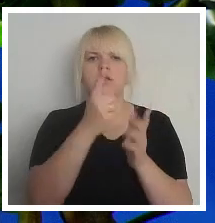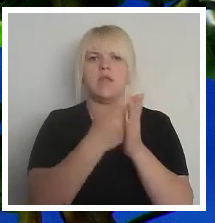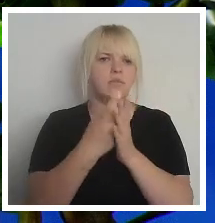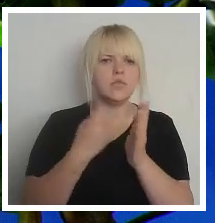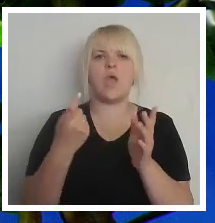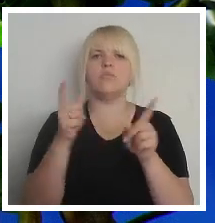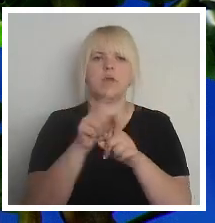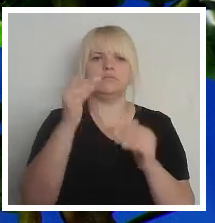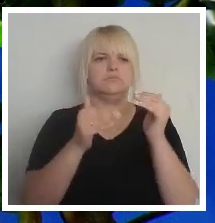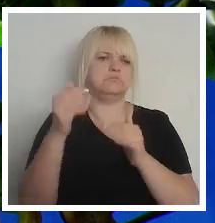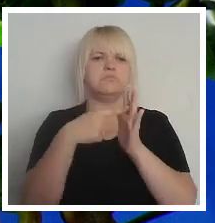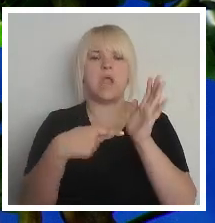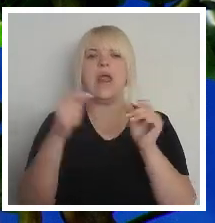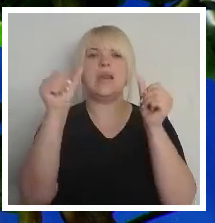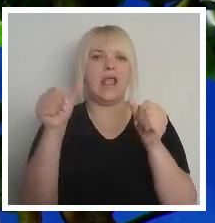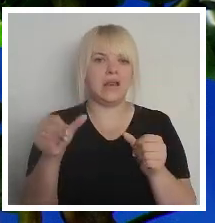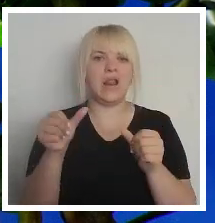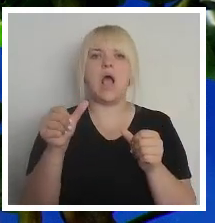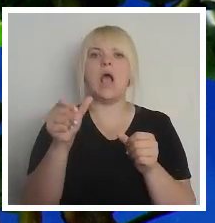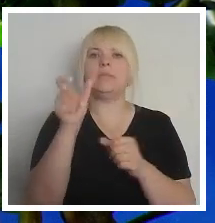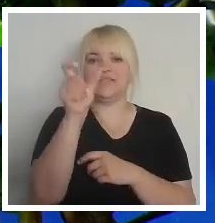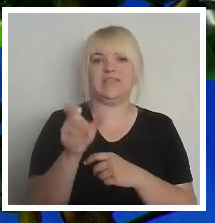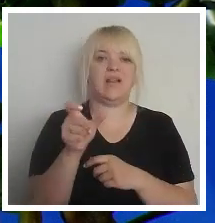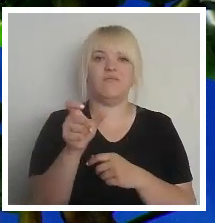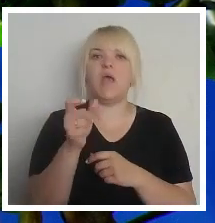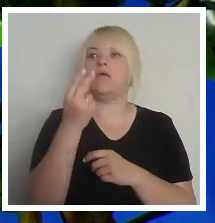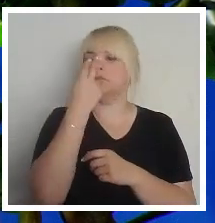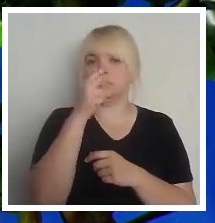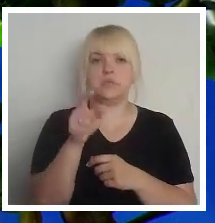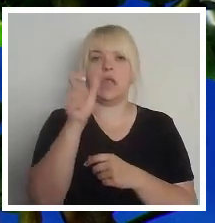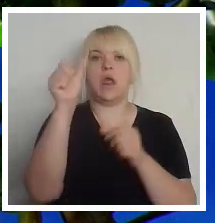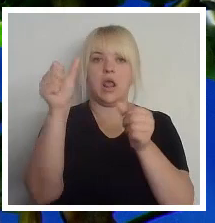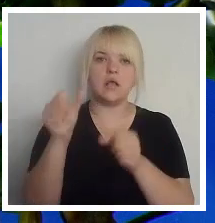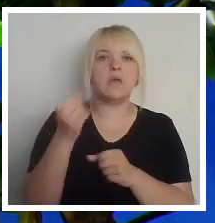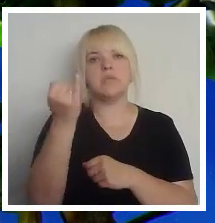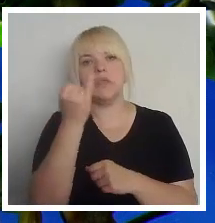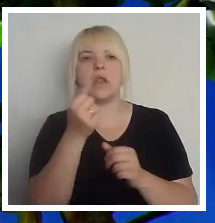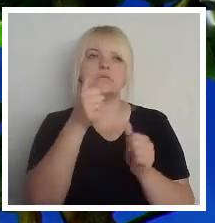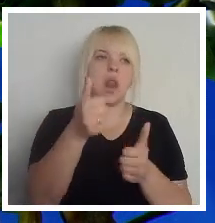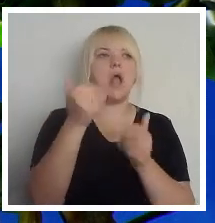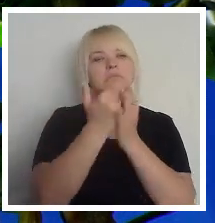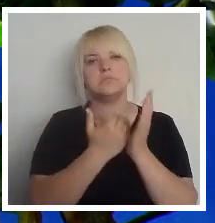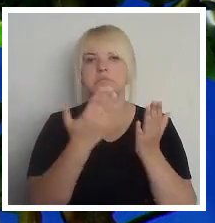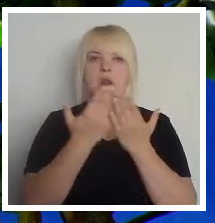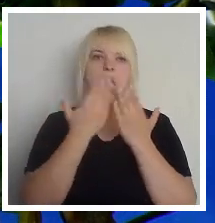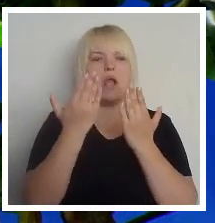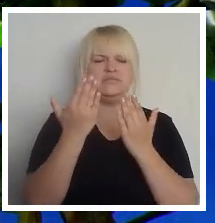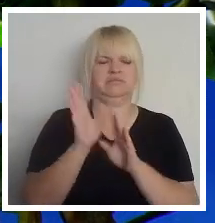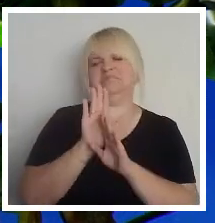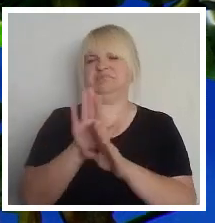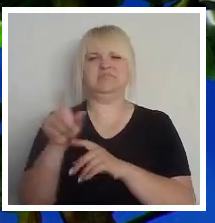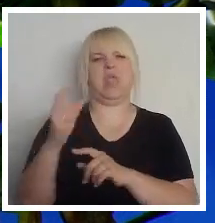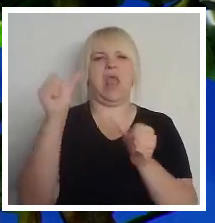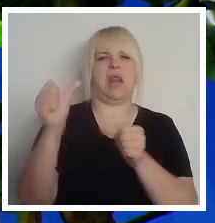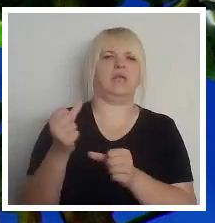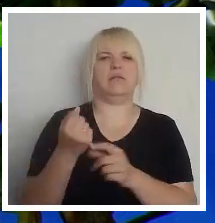laiciņam. Reklāma nav tas, kas attur lasīt interesantu vai labu saturu. Tā kā pavisam noteikti, jā. Es domāju, ka tas ir laika